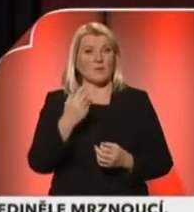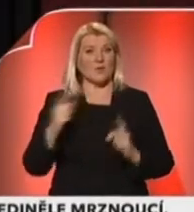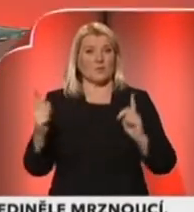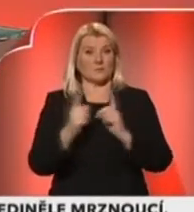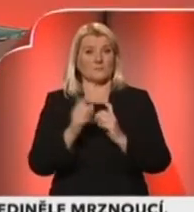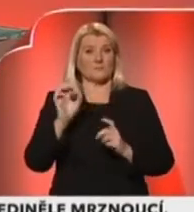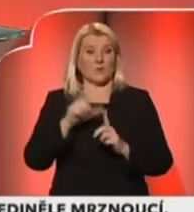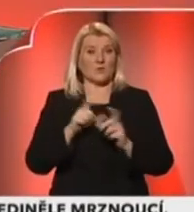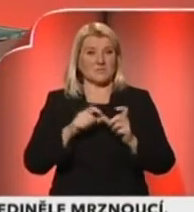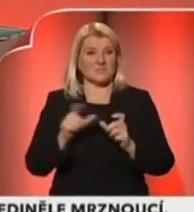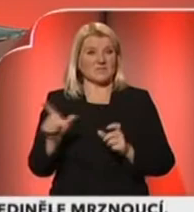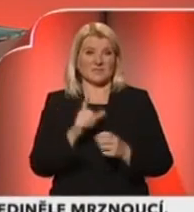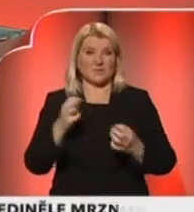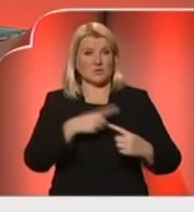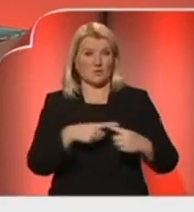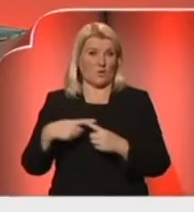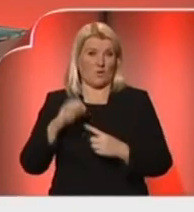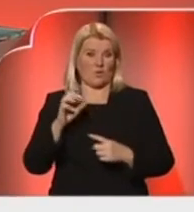ODS?